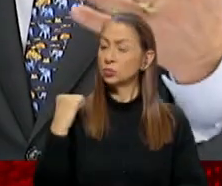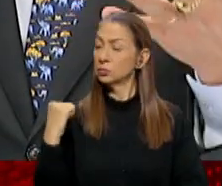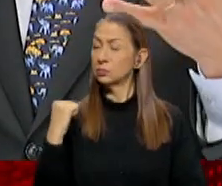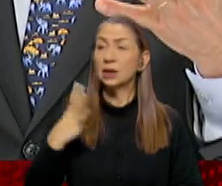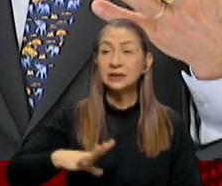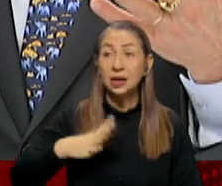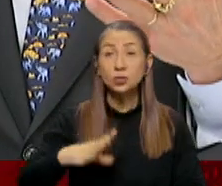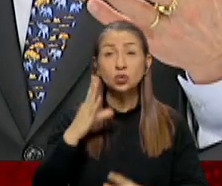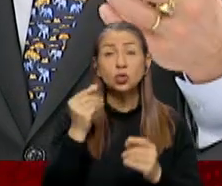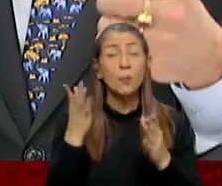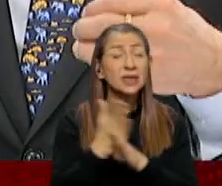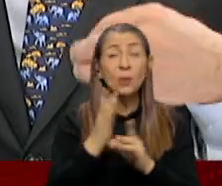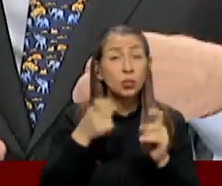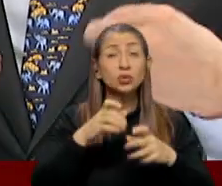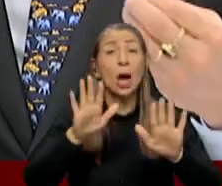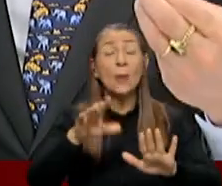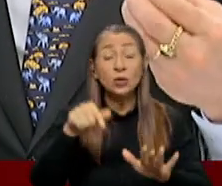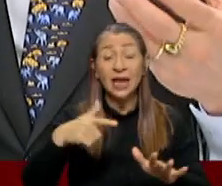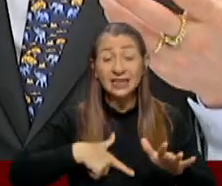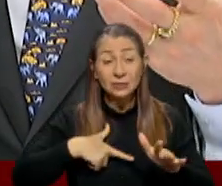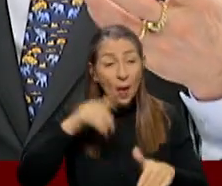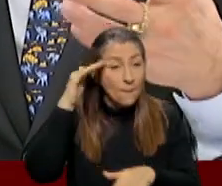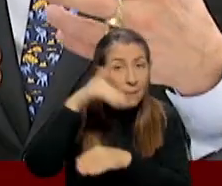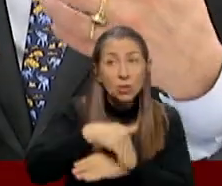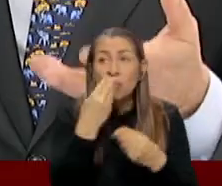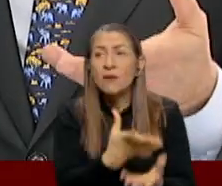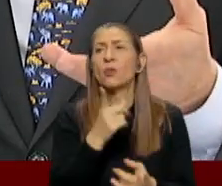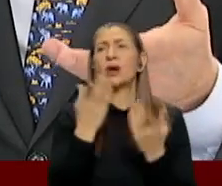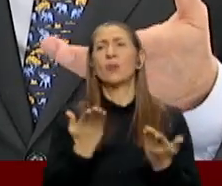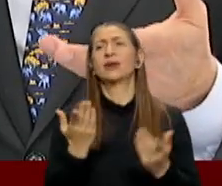argüman bir çok enstrüman bulabilirsiniz ama burada İzmirli mağdur etmek bu kabul edilebilir bir şey